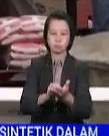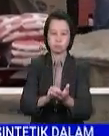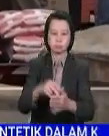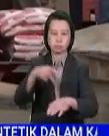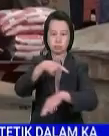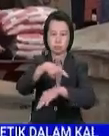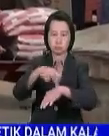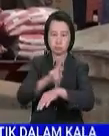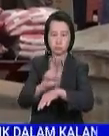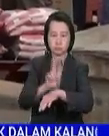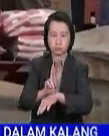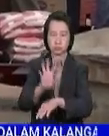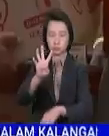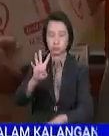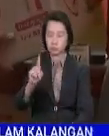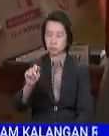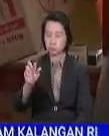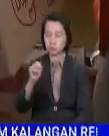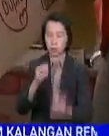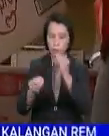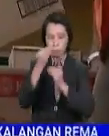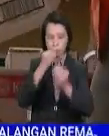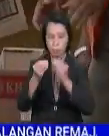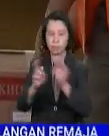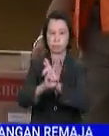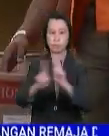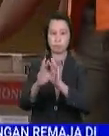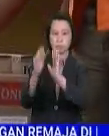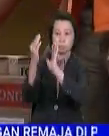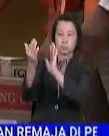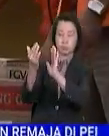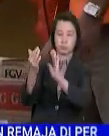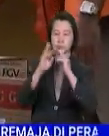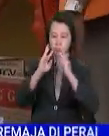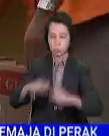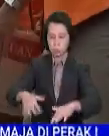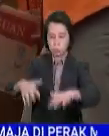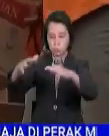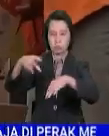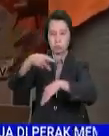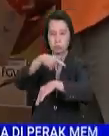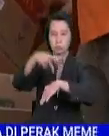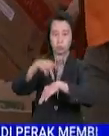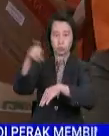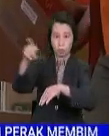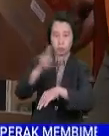Redang. 4 tan makanan asas dihantar sebagai persediaan menghadapi bencana di pulau itu.